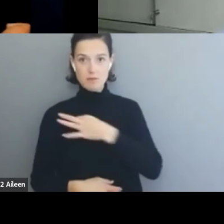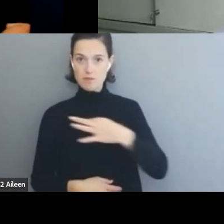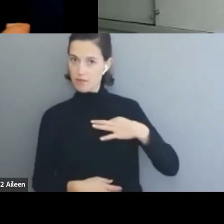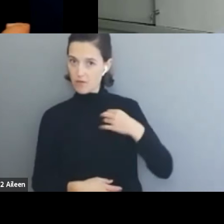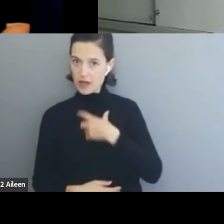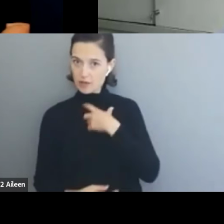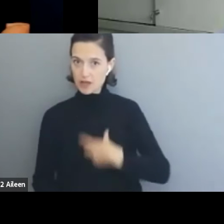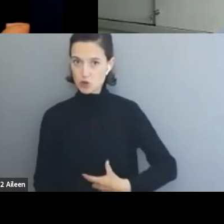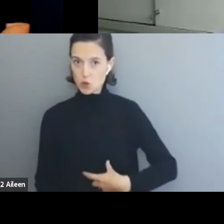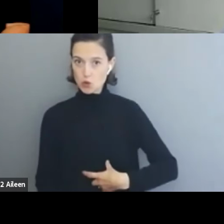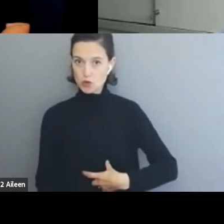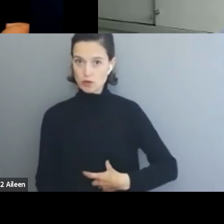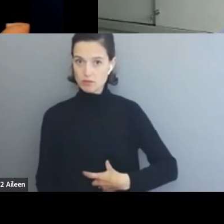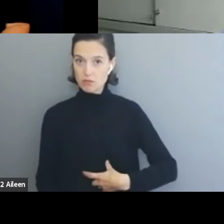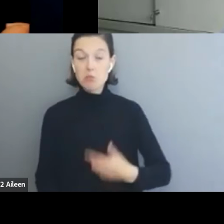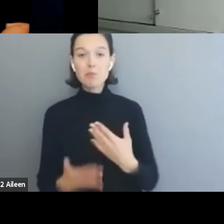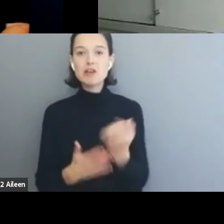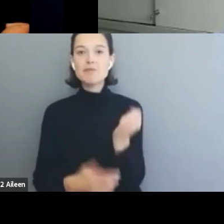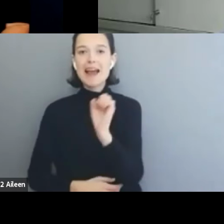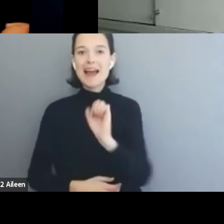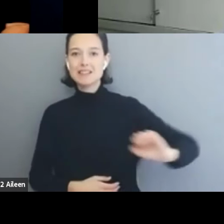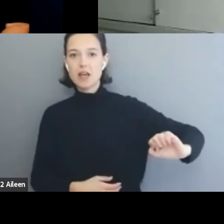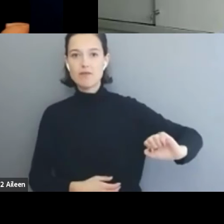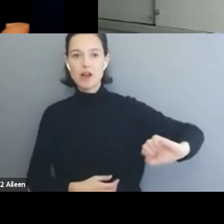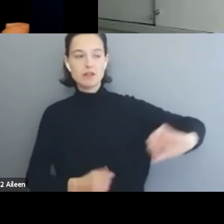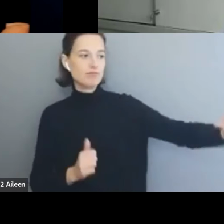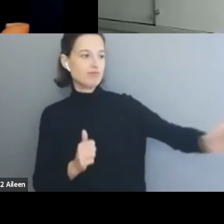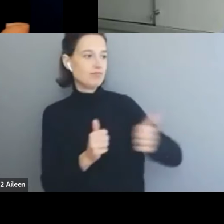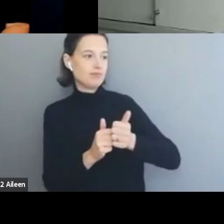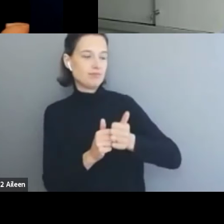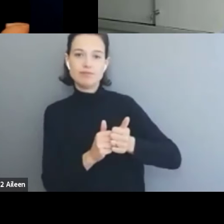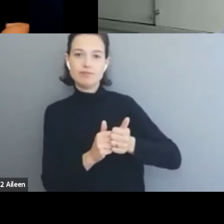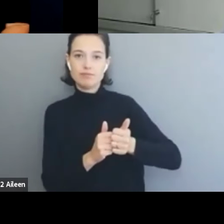mit einem Rechtsanwalt, kann man da eine Verbesserung